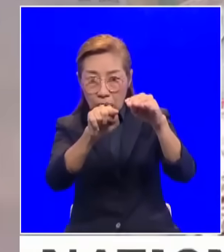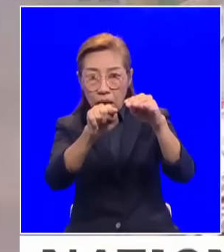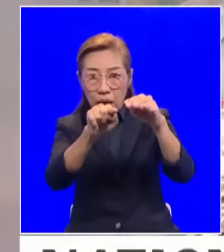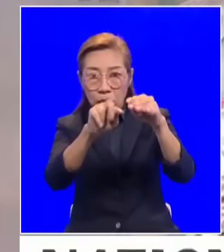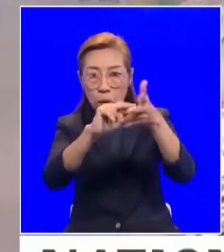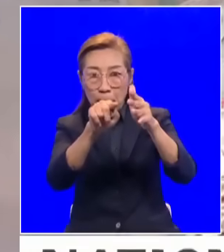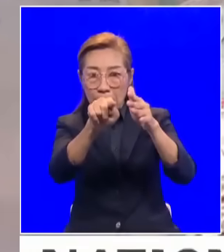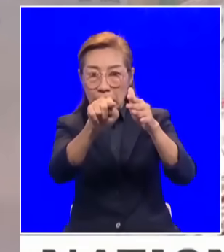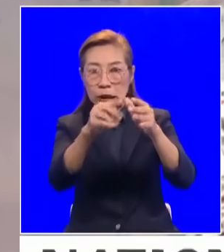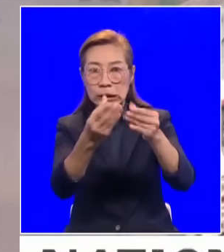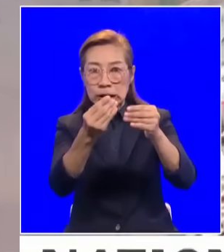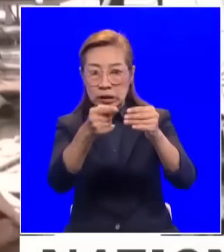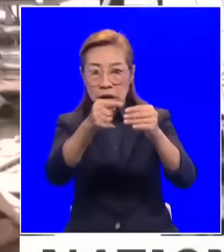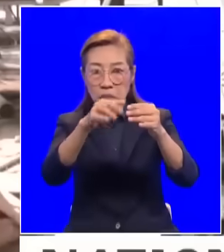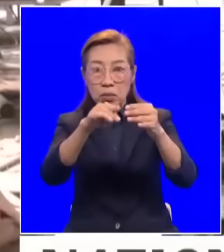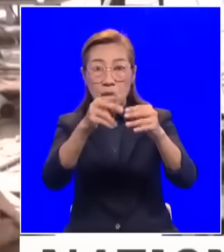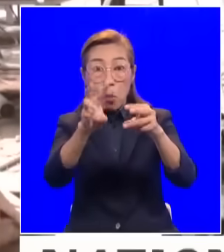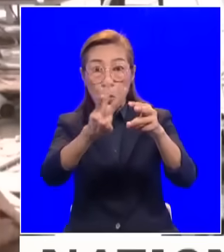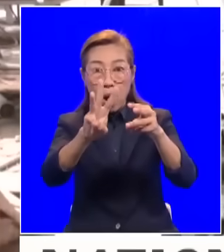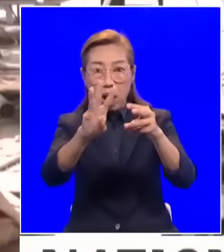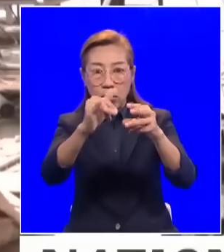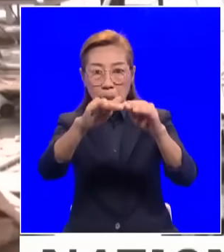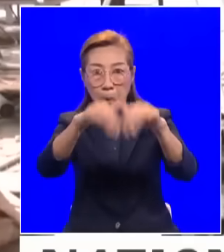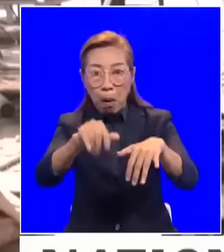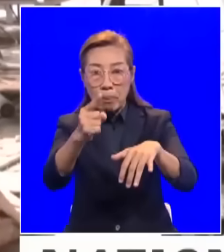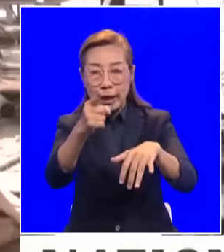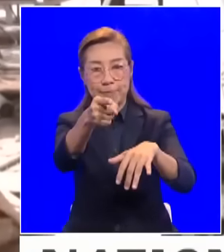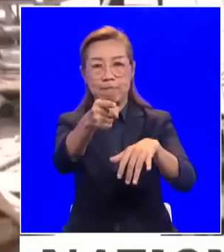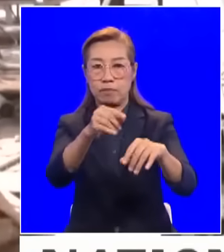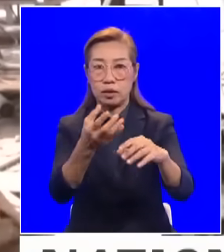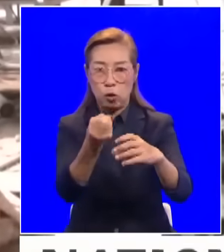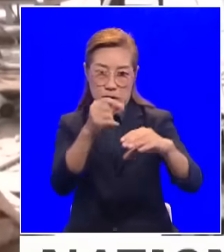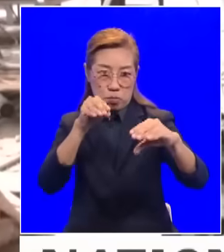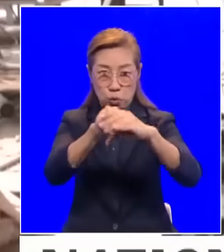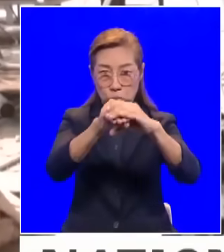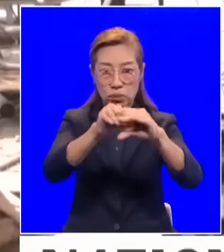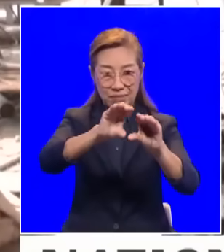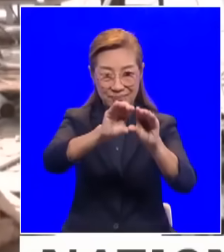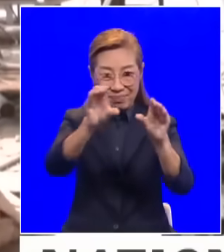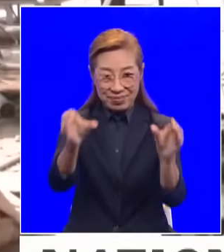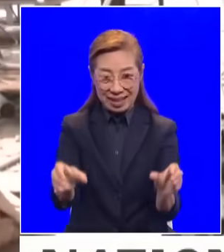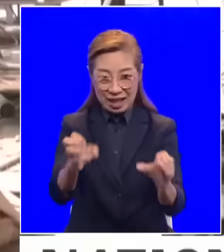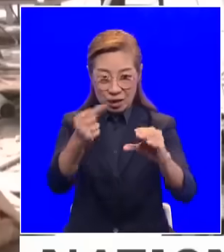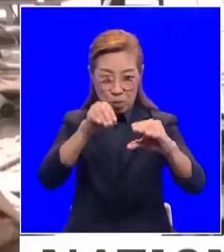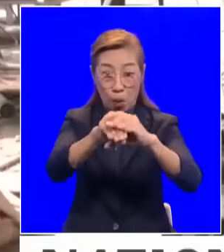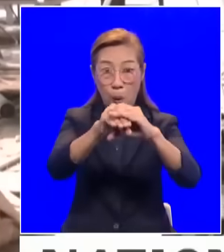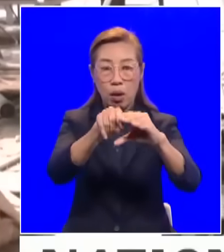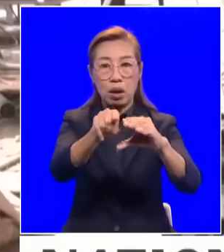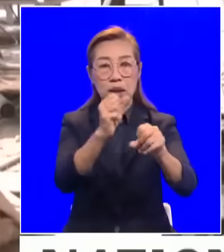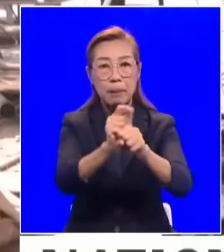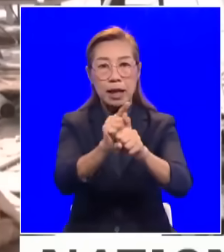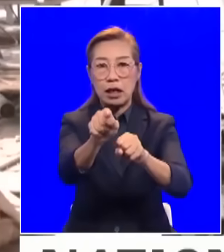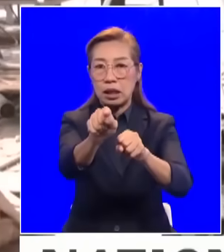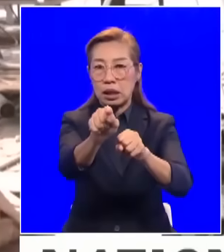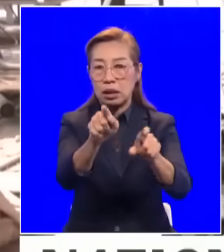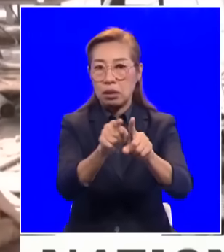มาอีกจะใช้ปูนซีเมนต์นะคะขั้นที่2ก็คือว่าจะทำไม่ให้ดินร่วงลงมาต้องฉีดคอนกรีตเลี้ยงบริเว